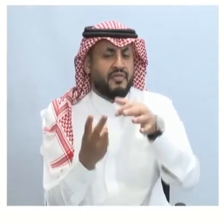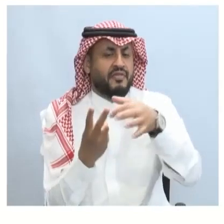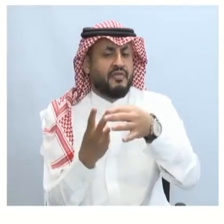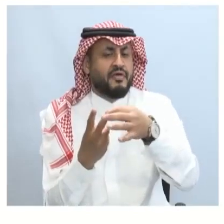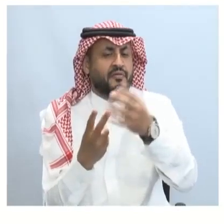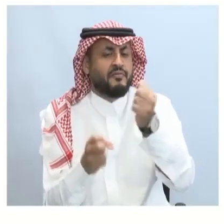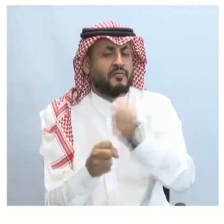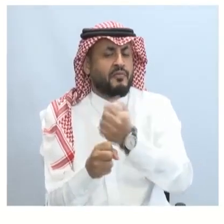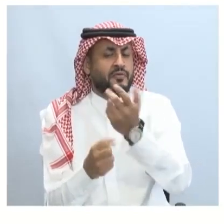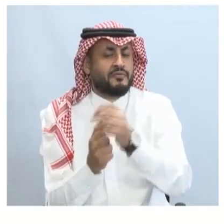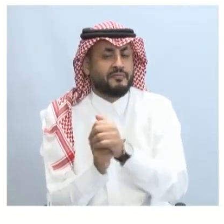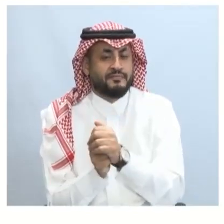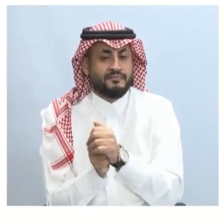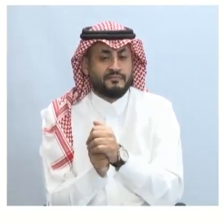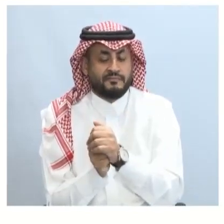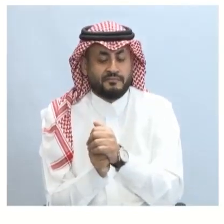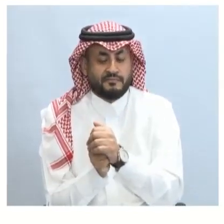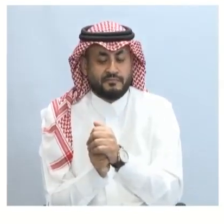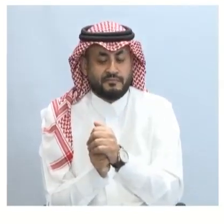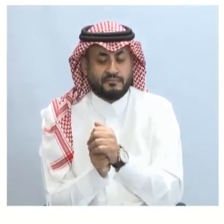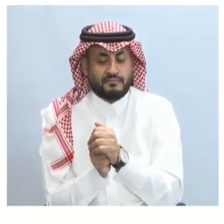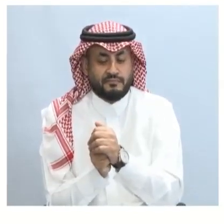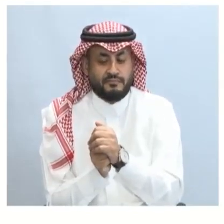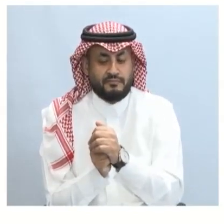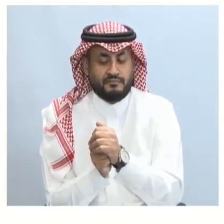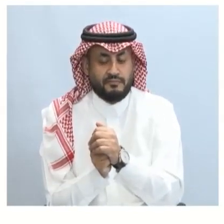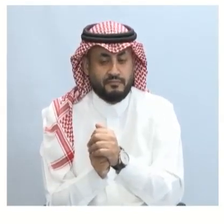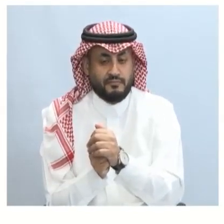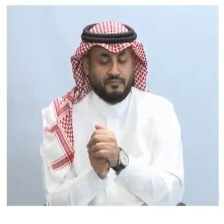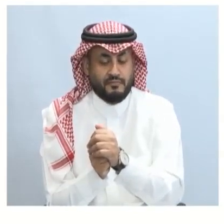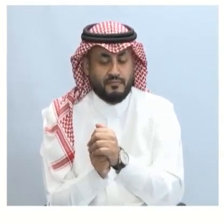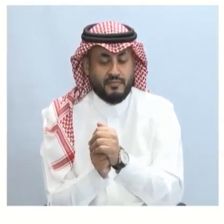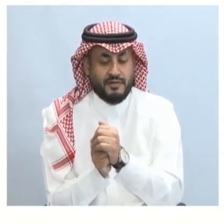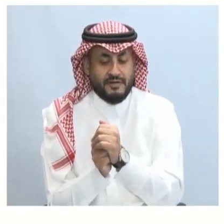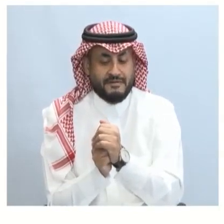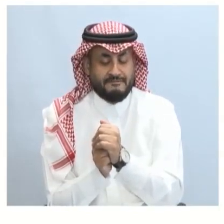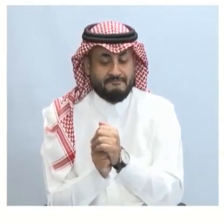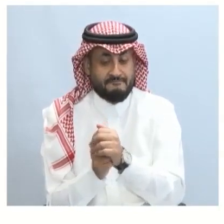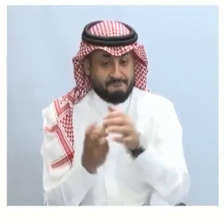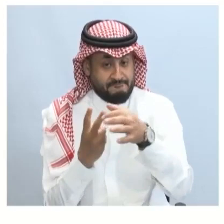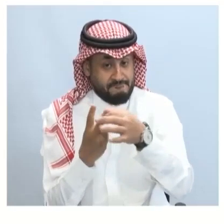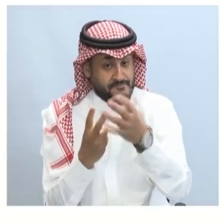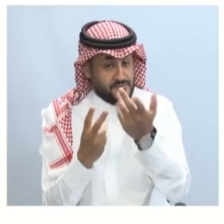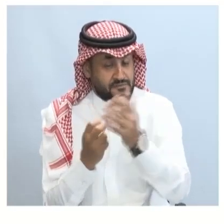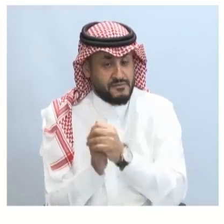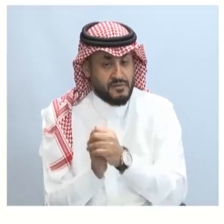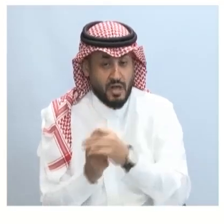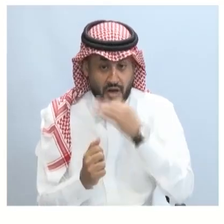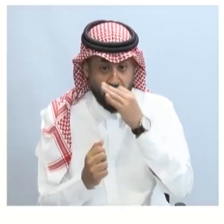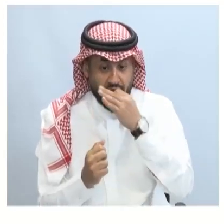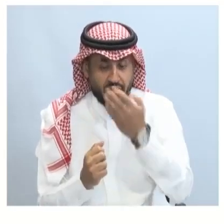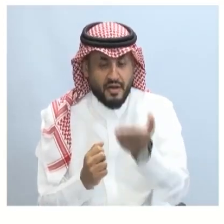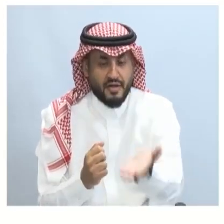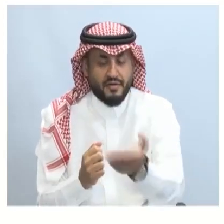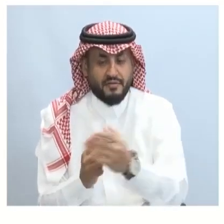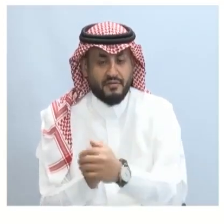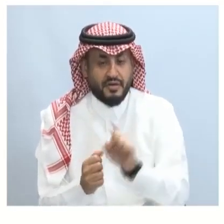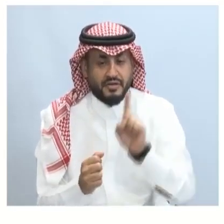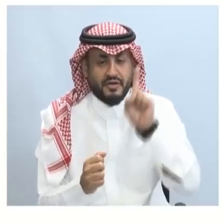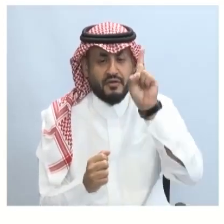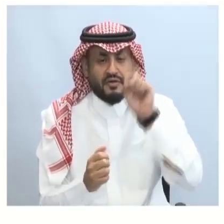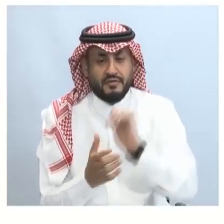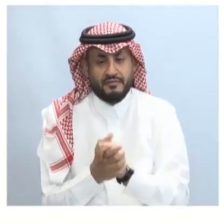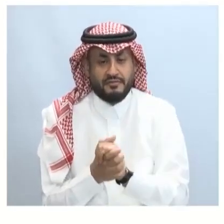هذا الوضوء وضوء تام كامل ثم بعد ذلك يقول اشهد